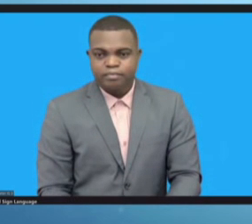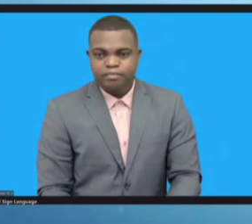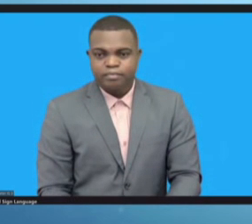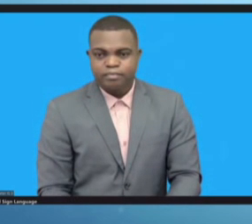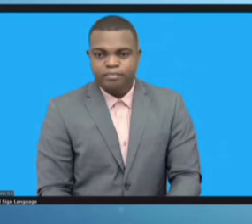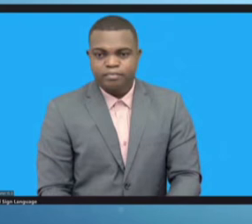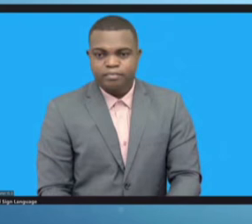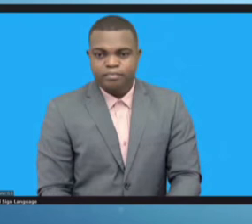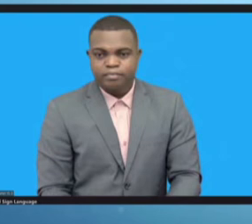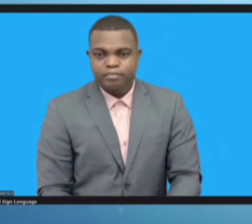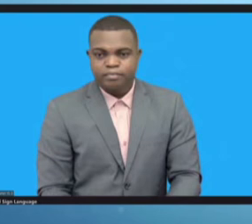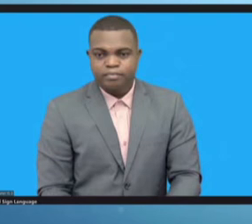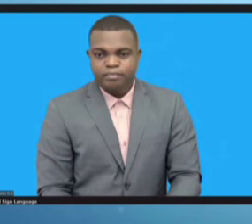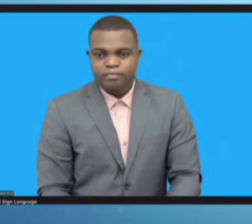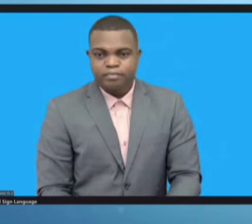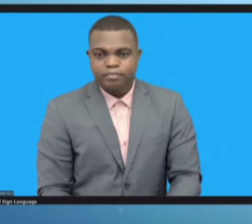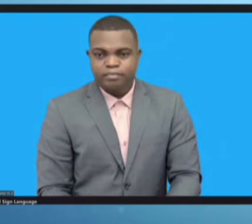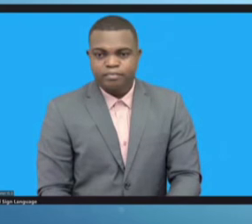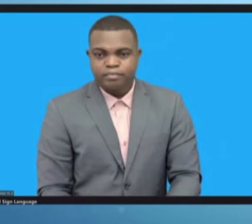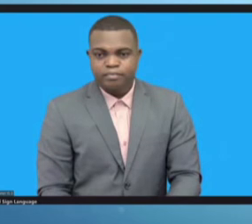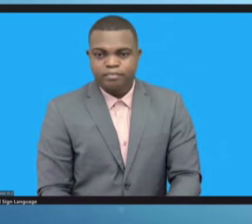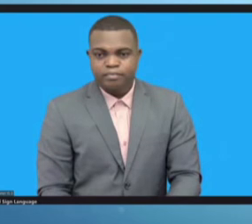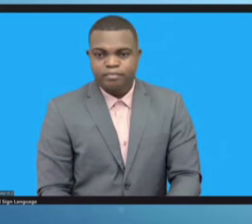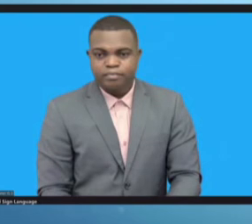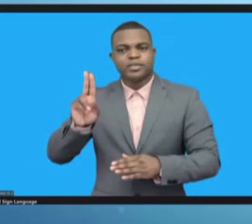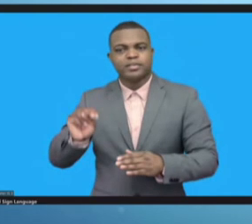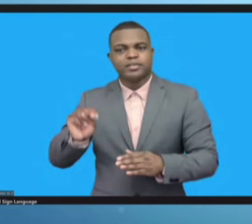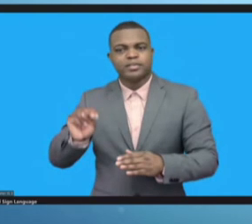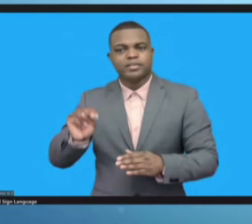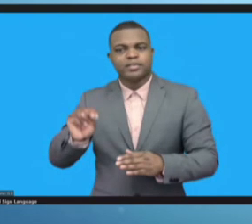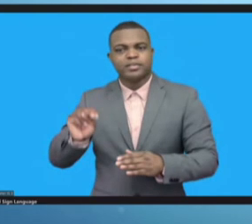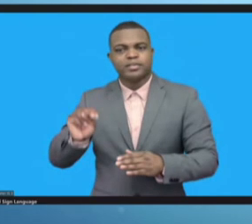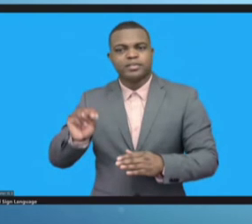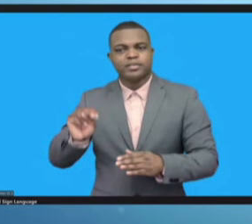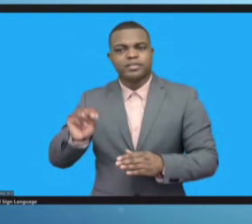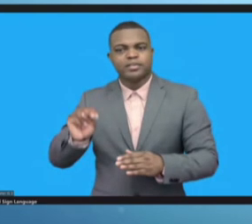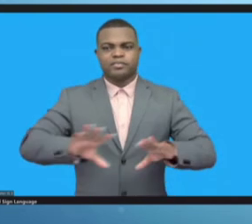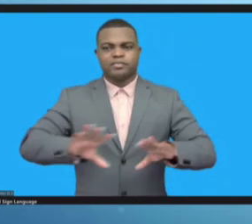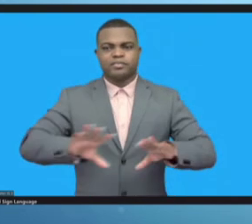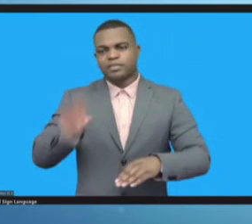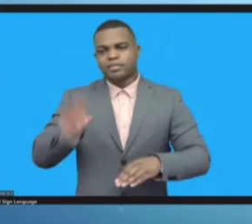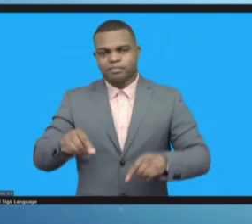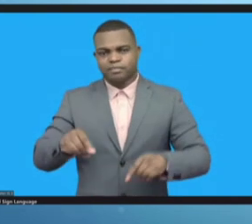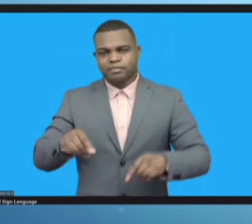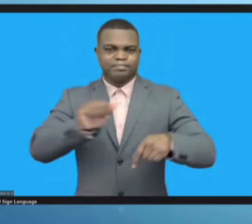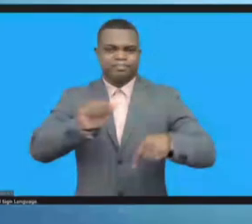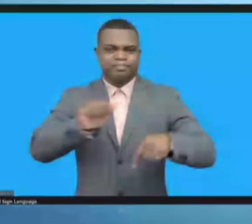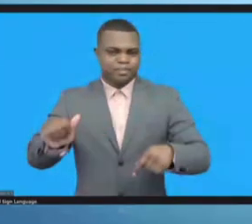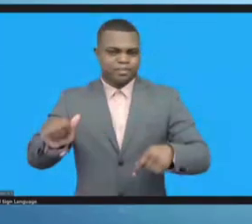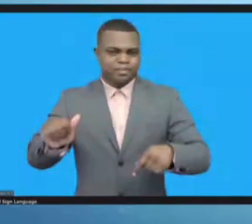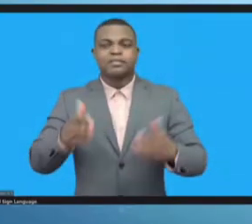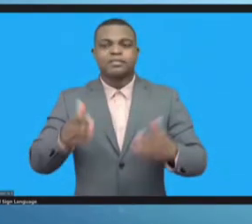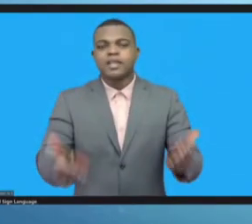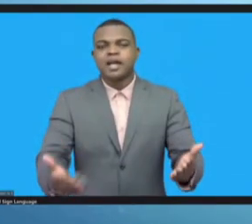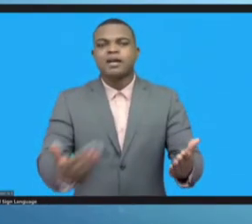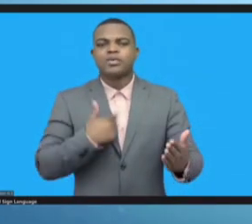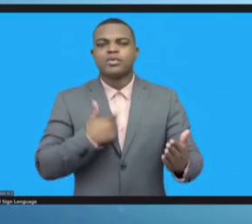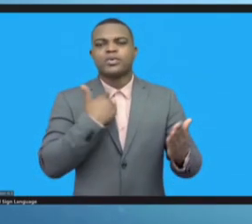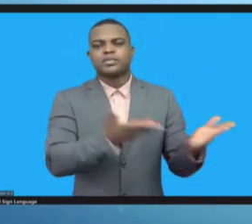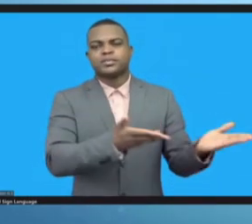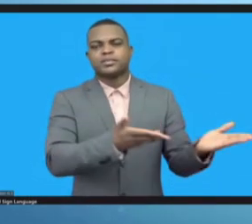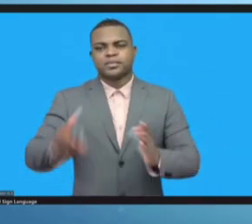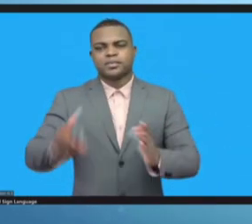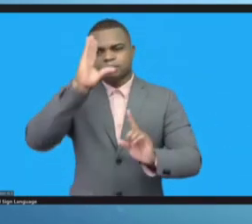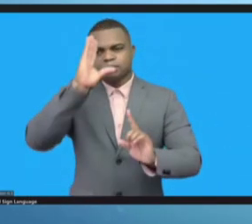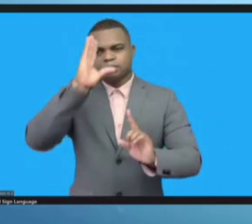intervention et merci de votre accueil au sein de ce centre des conférences des Nations Unies ici à Addis Abeba. J'aimerais accorder la parole désormais à